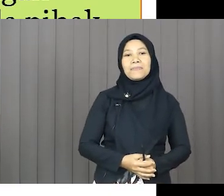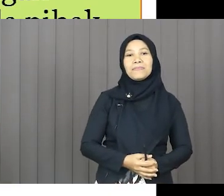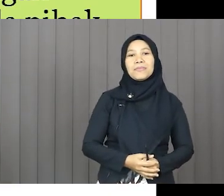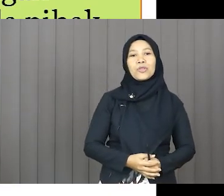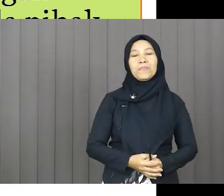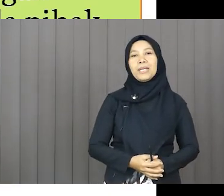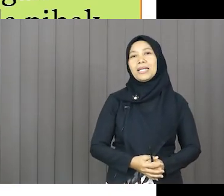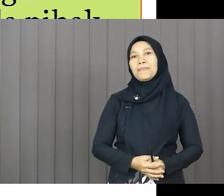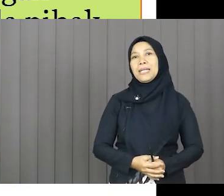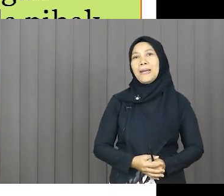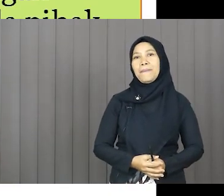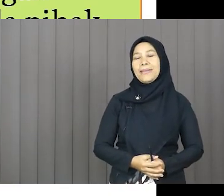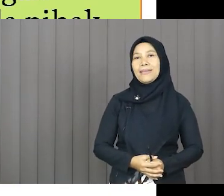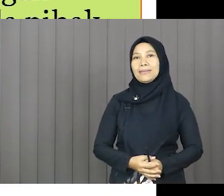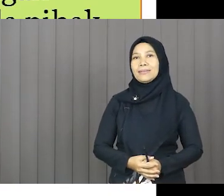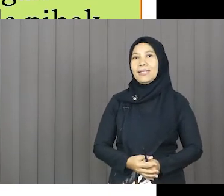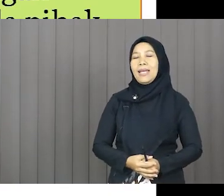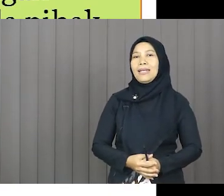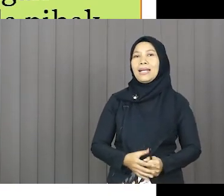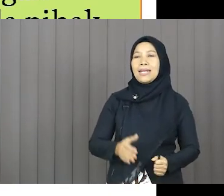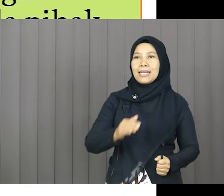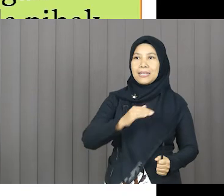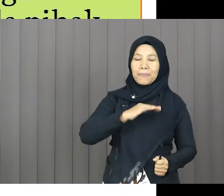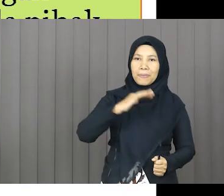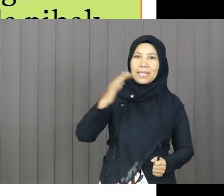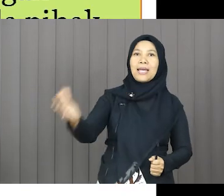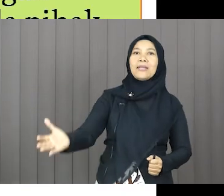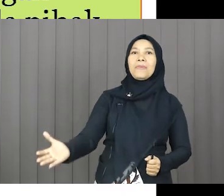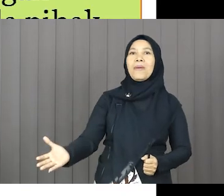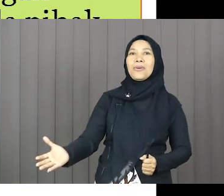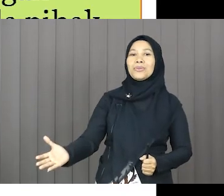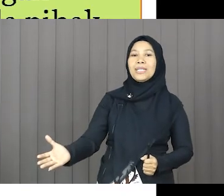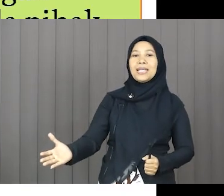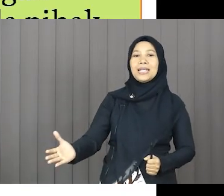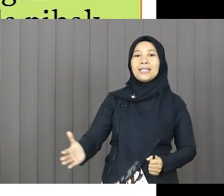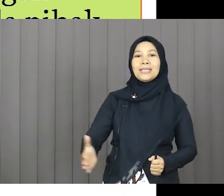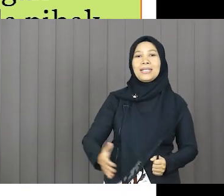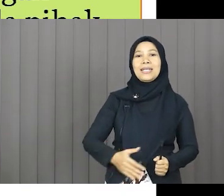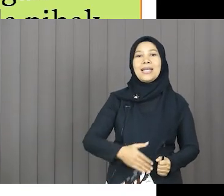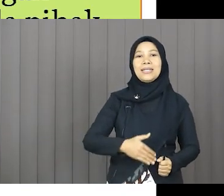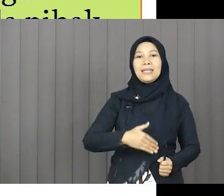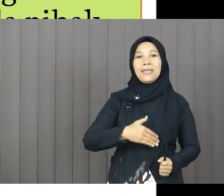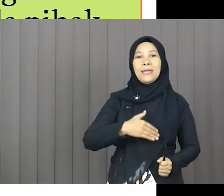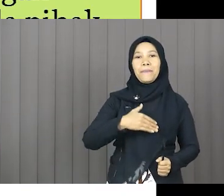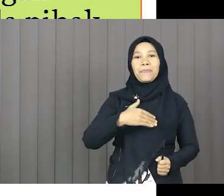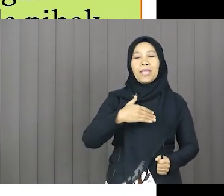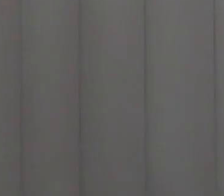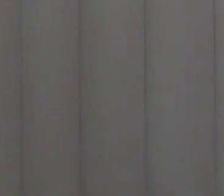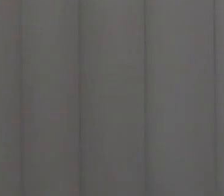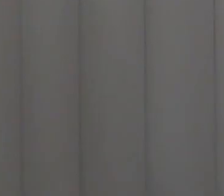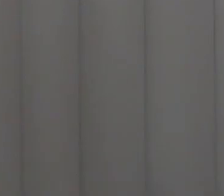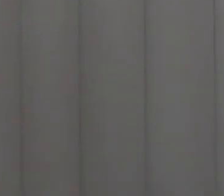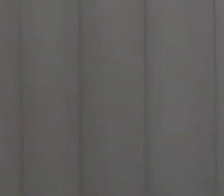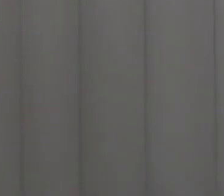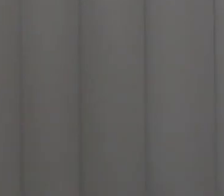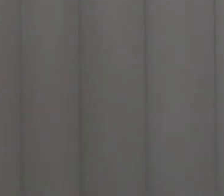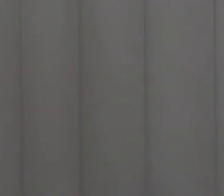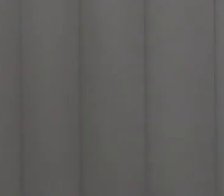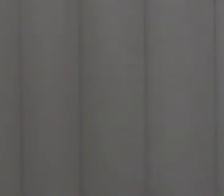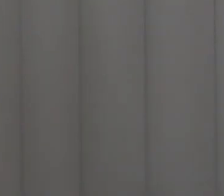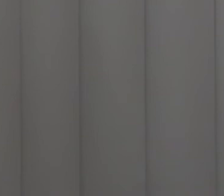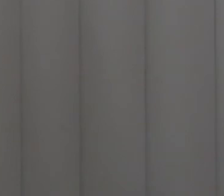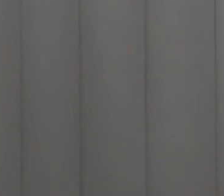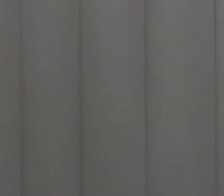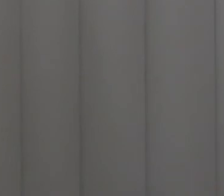meningkatkan sumber pendapatan. Dengan adanya pemerataan pembangunan, dengan adanya cinta produk dalam